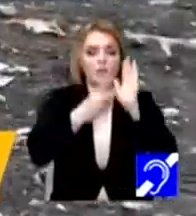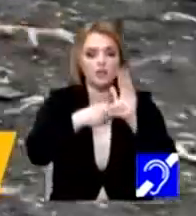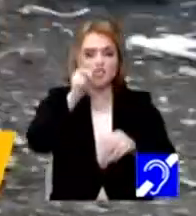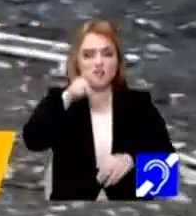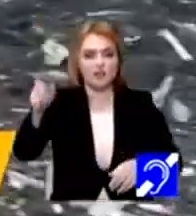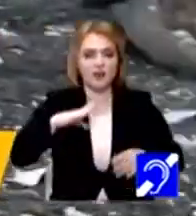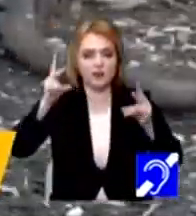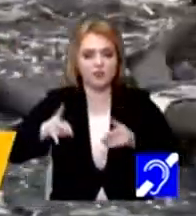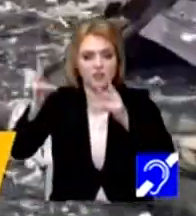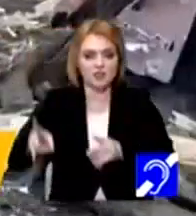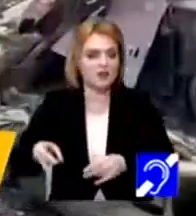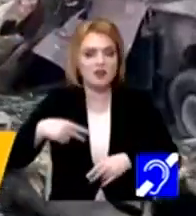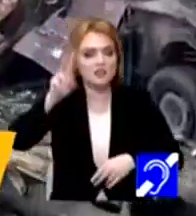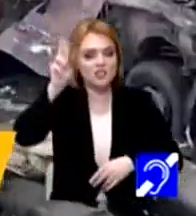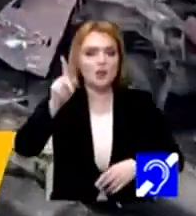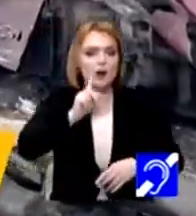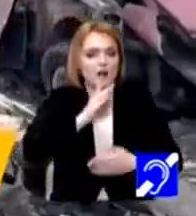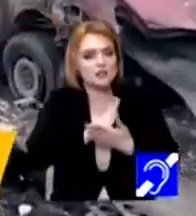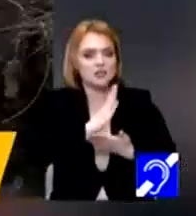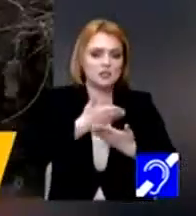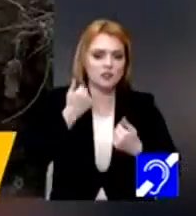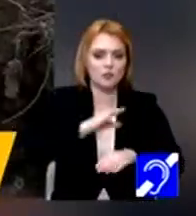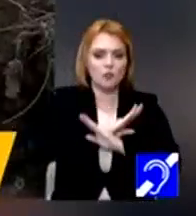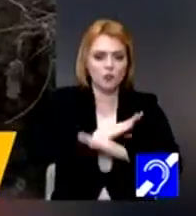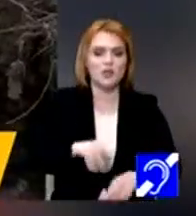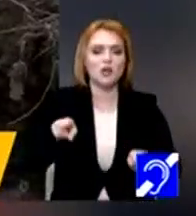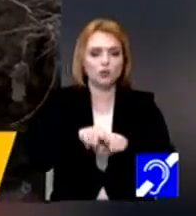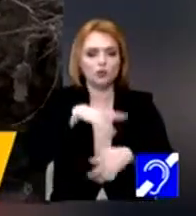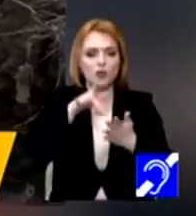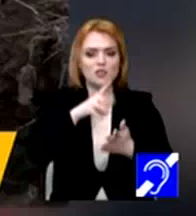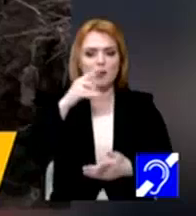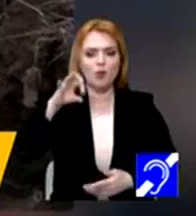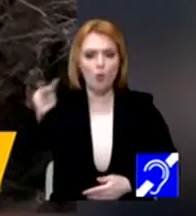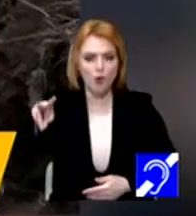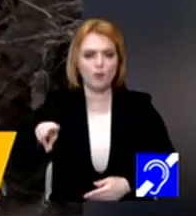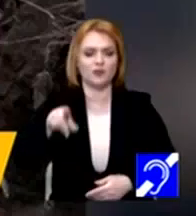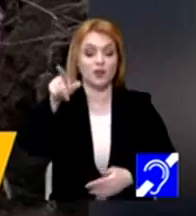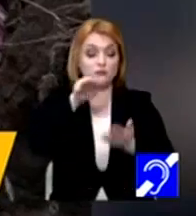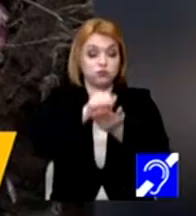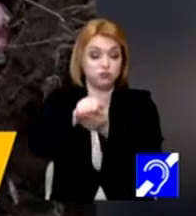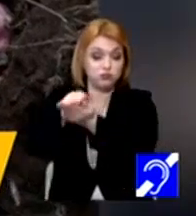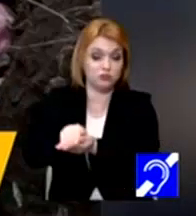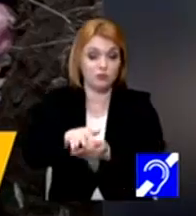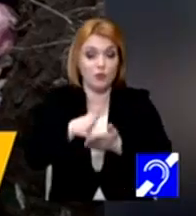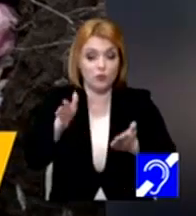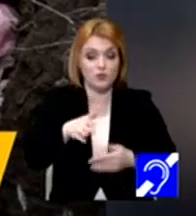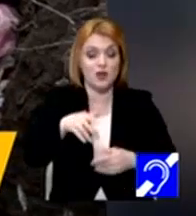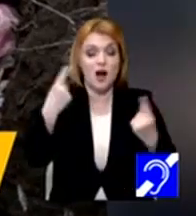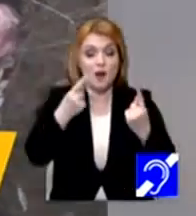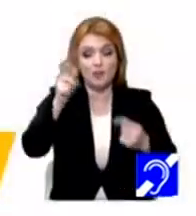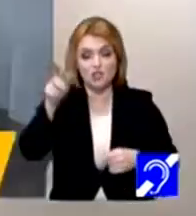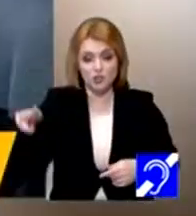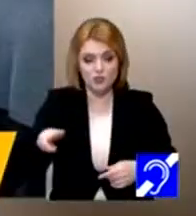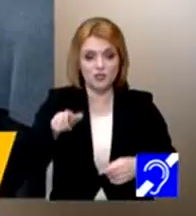se cunoaște dacă sunt și morți. Tot în Mariupol, imagini dezolante au fost surprinse la cimitir. Zeci de civili și militari sunt